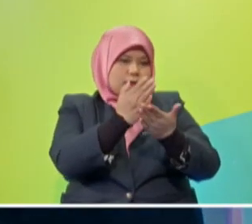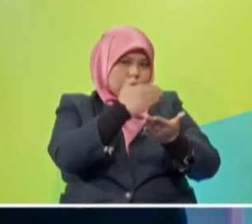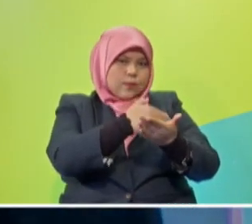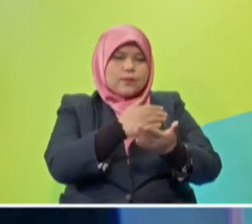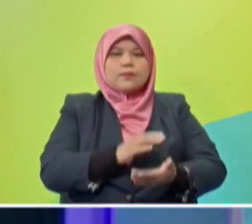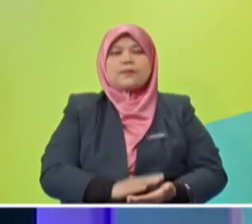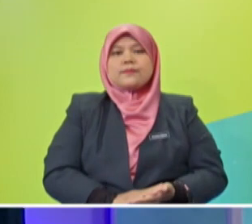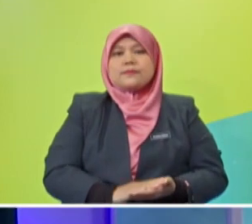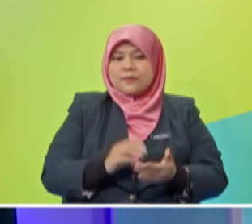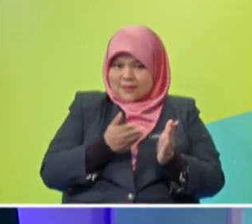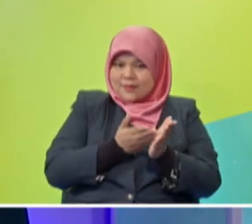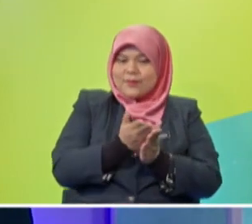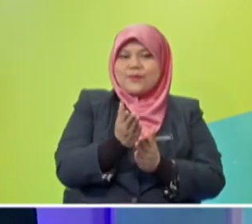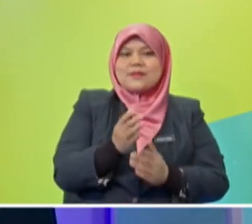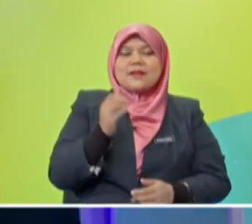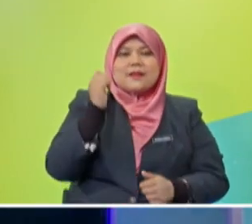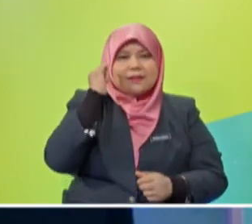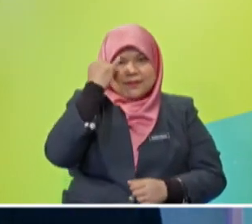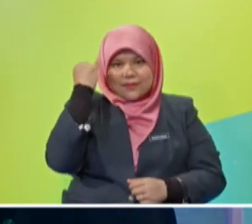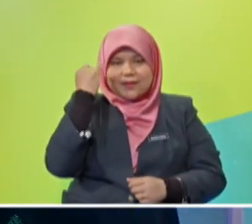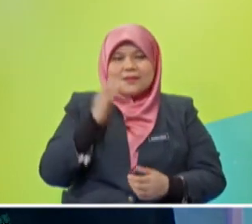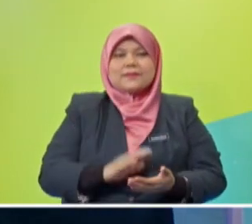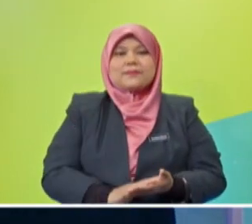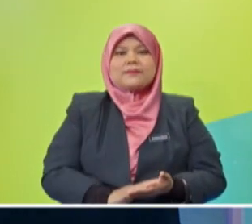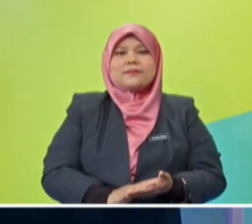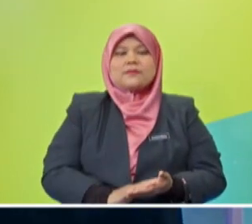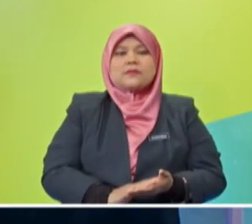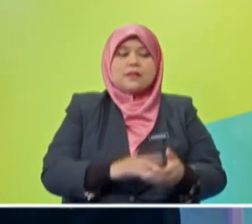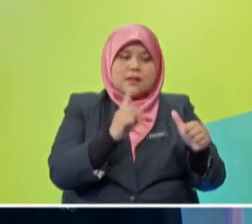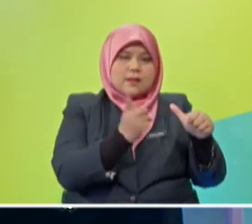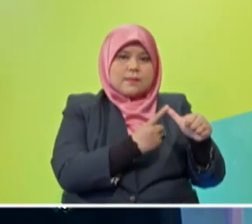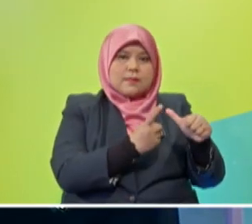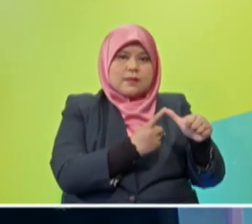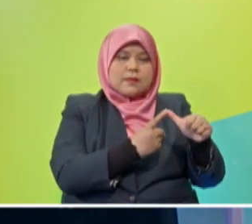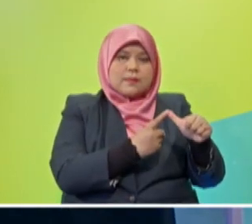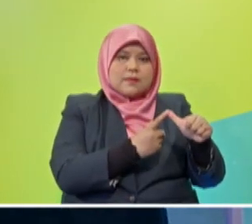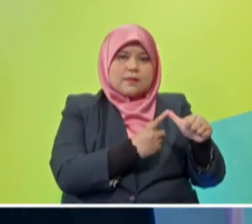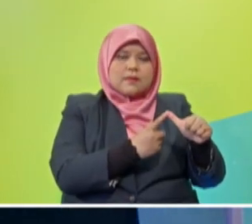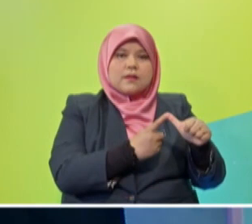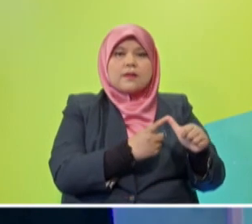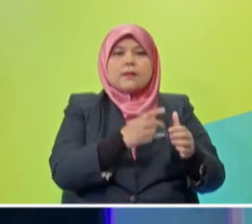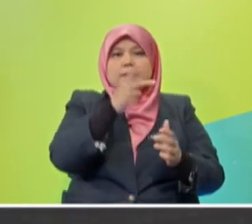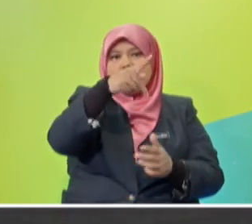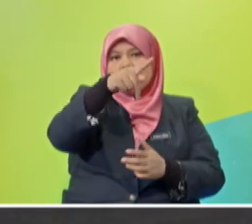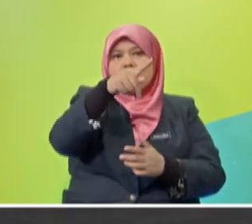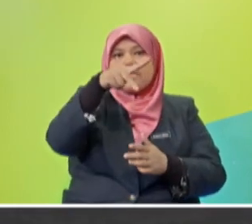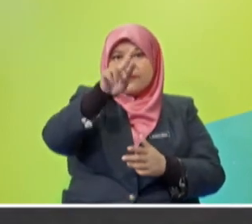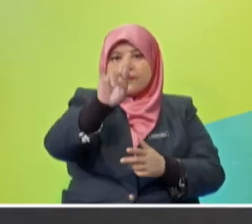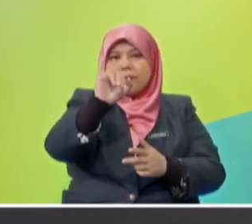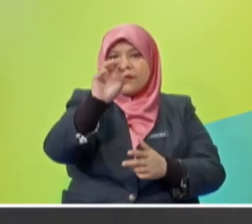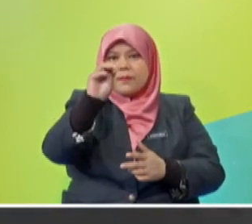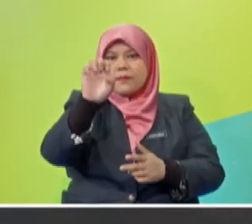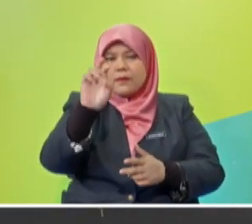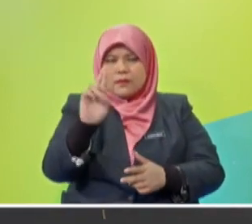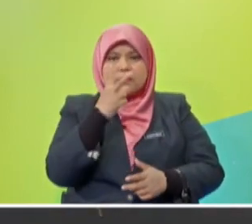Irfan. Boleh Cikgu, okay. Irfan tak sabar nak tahu. Okey, baiklah. Untuk sektor yang pertama, okey, sektor prima. Kalau kita lihat di